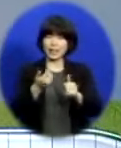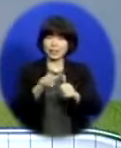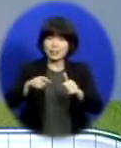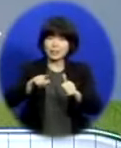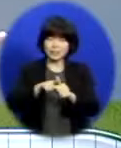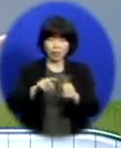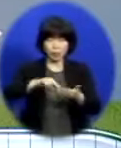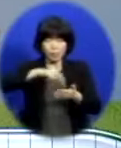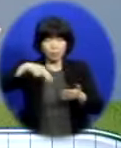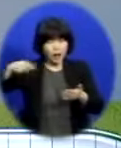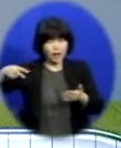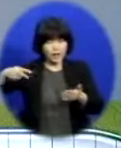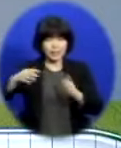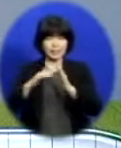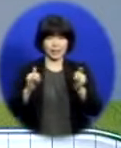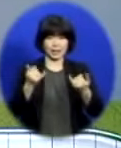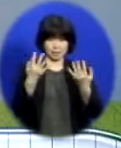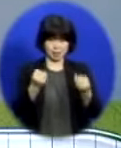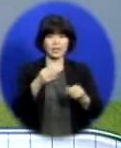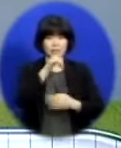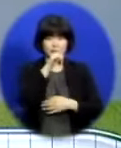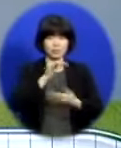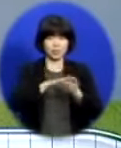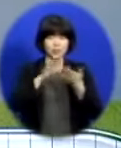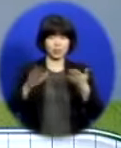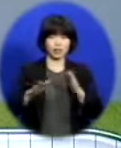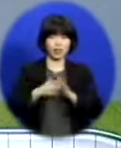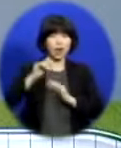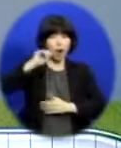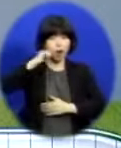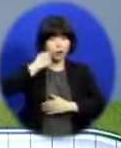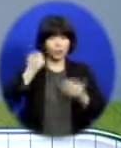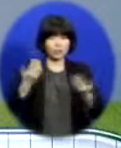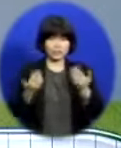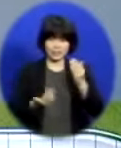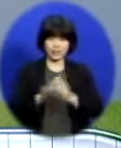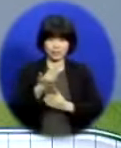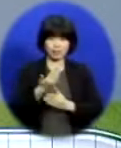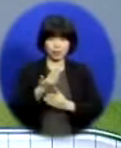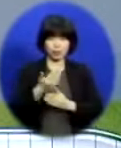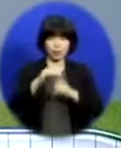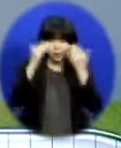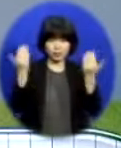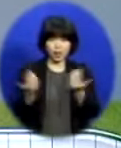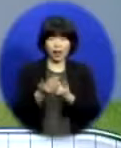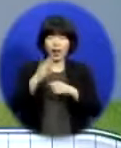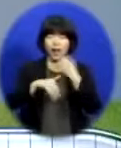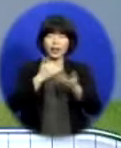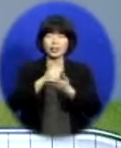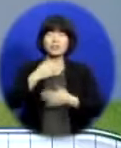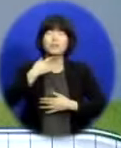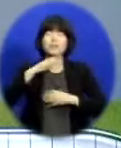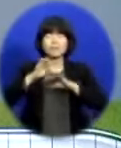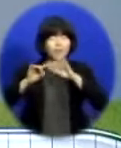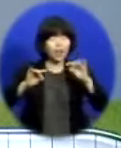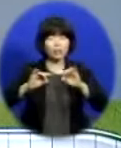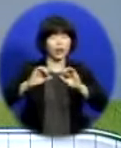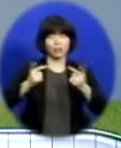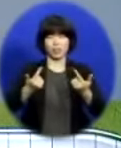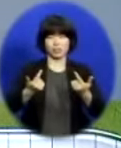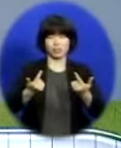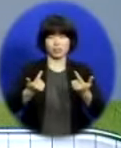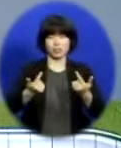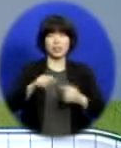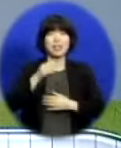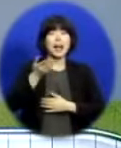방황하는 사람도 많습니다 어려운 일이 생겼다고 다 급해지는 거 아닙니다 그런데이